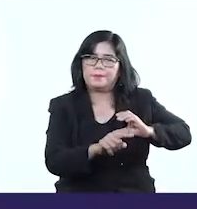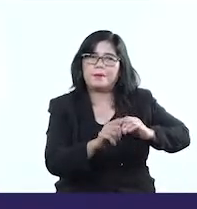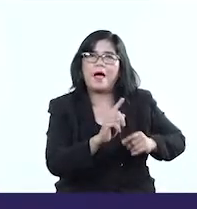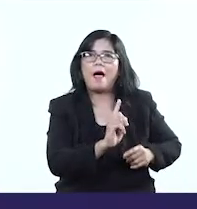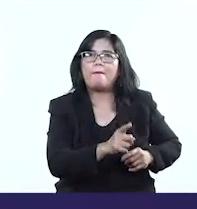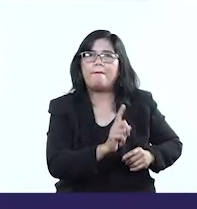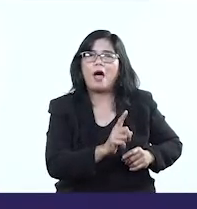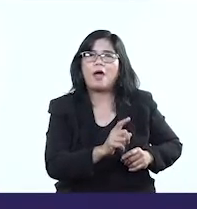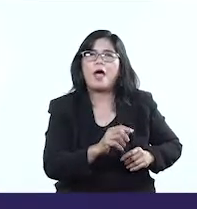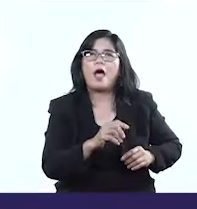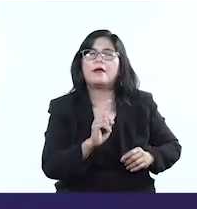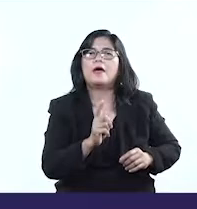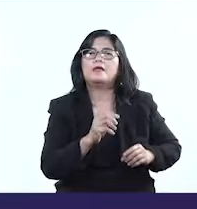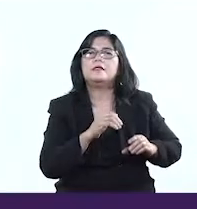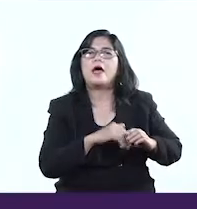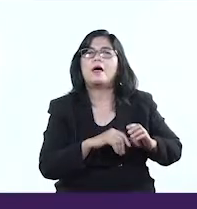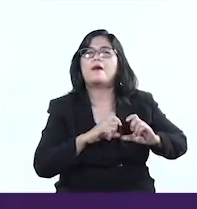alleluya krik